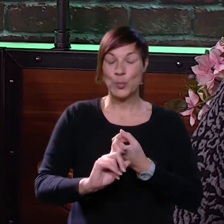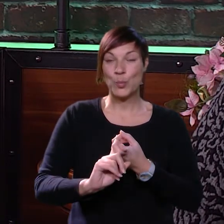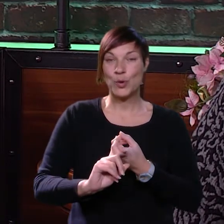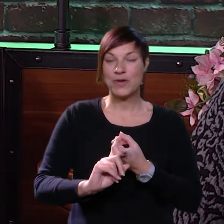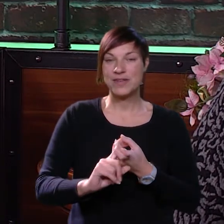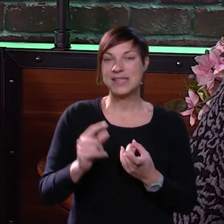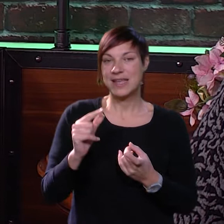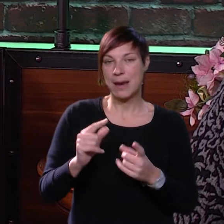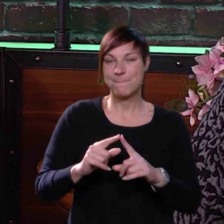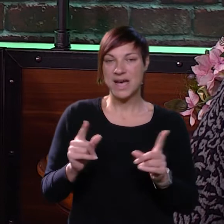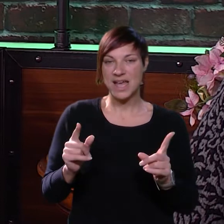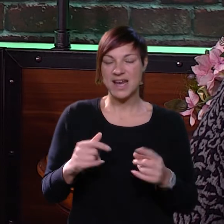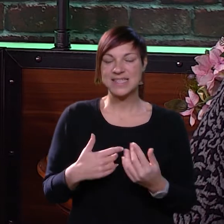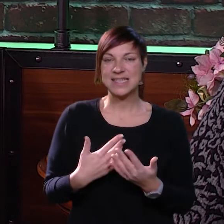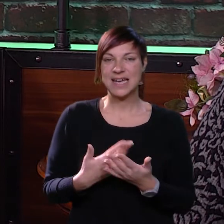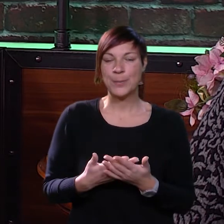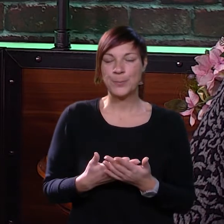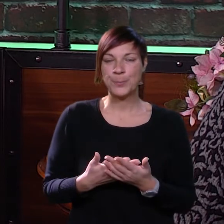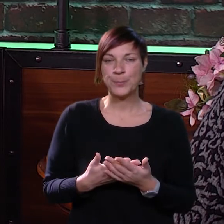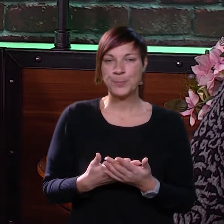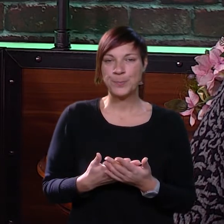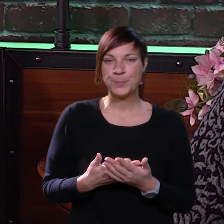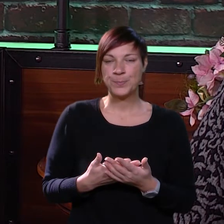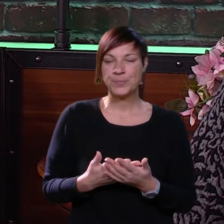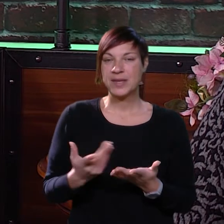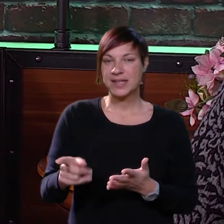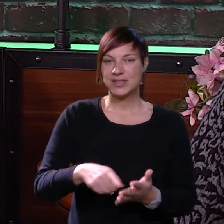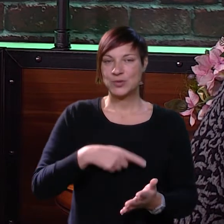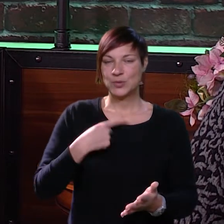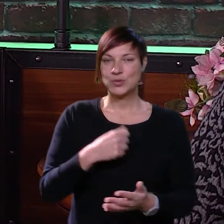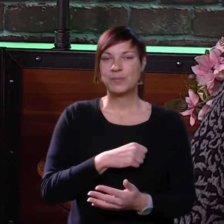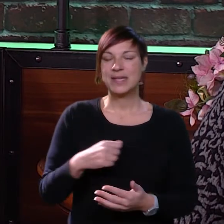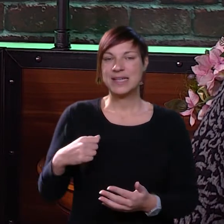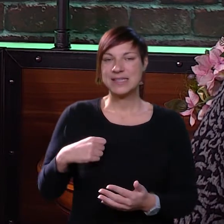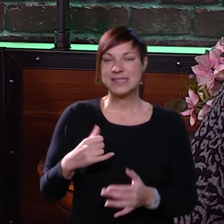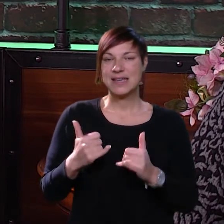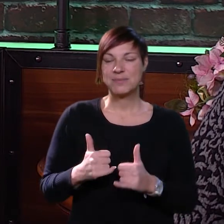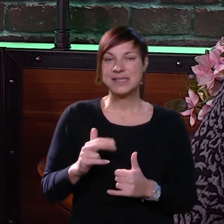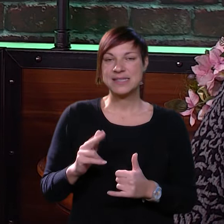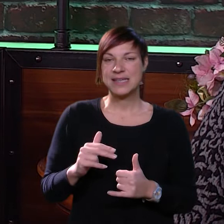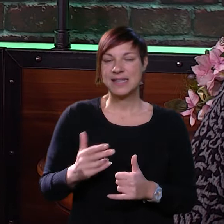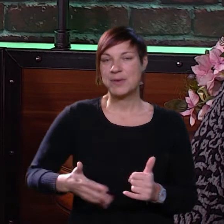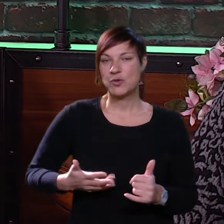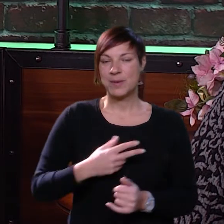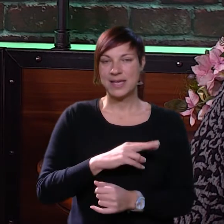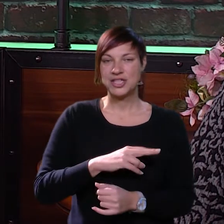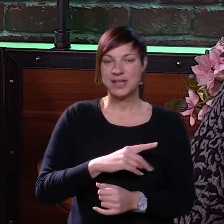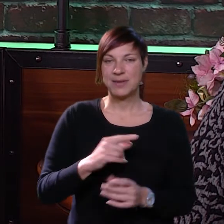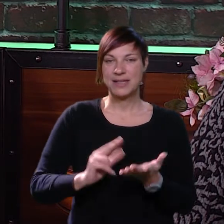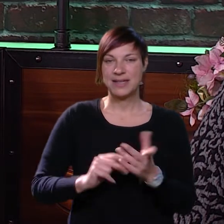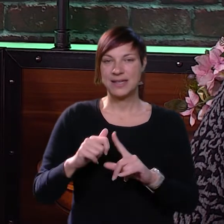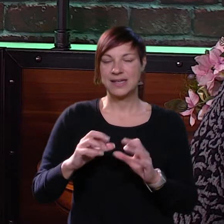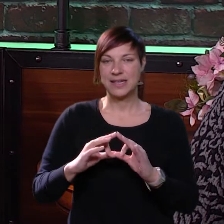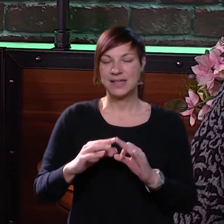posebnu povezanost jer je mala razlika između njih i dugo su bili sami. Sad imaju mlađeg